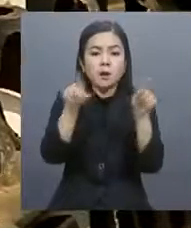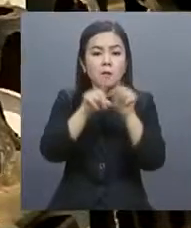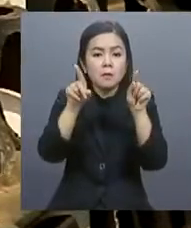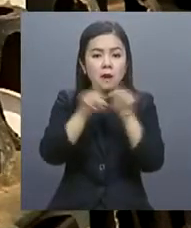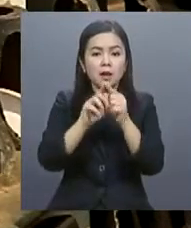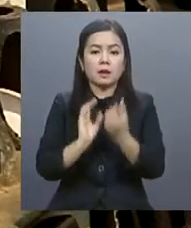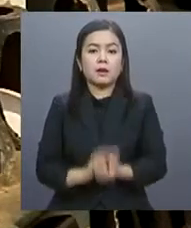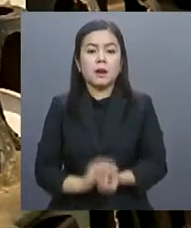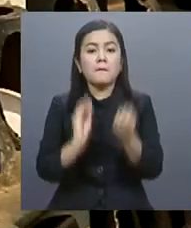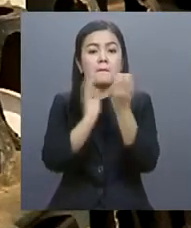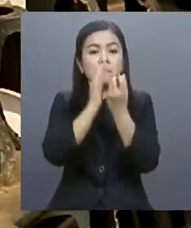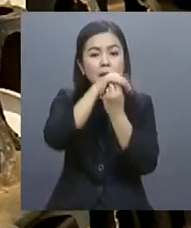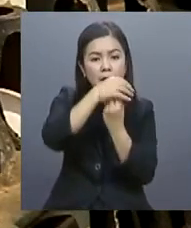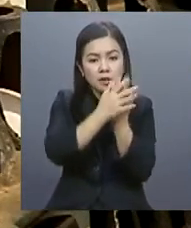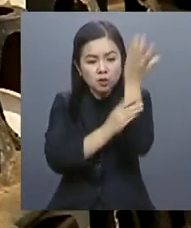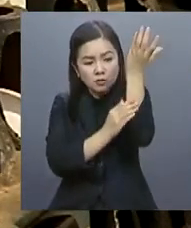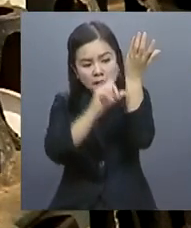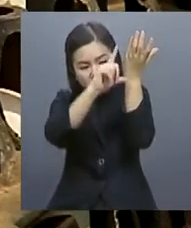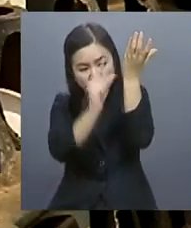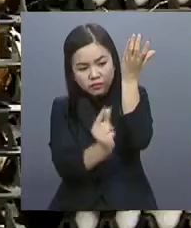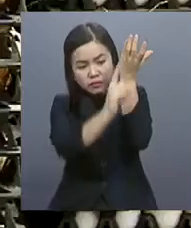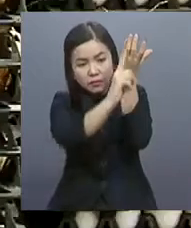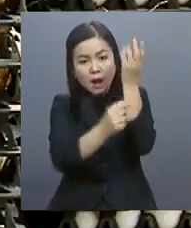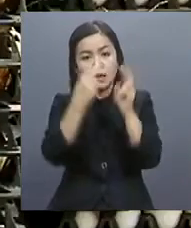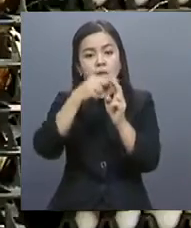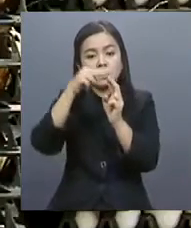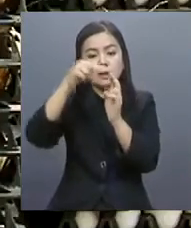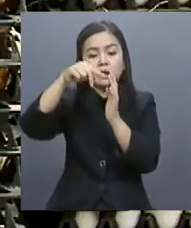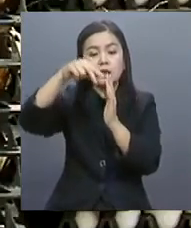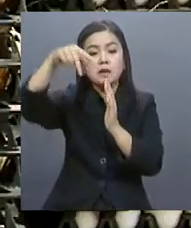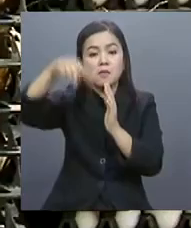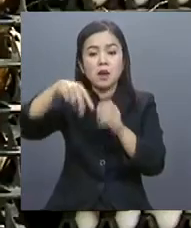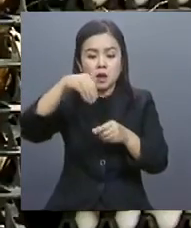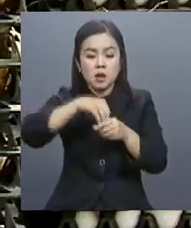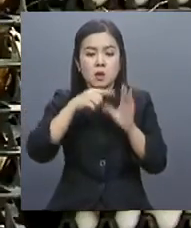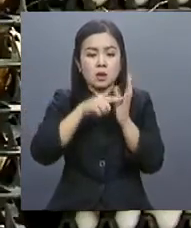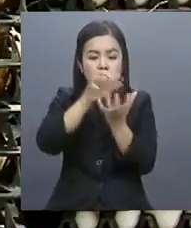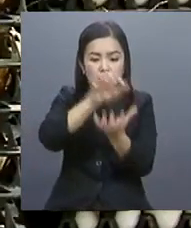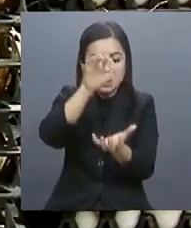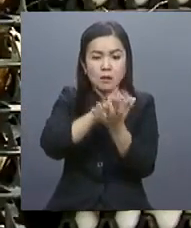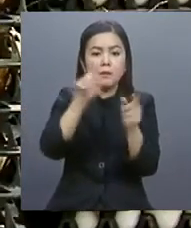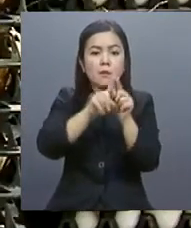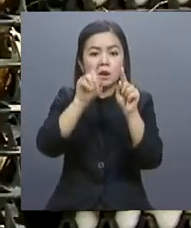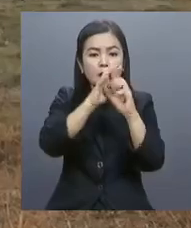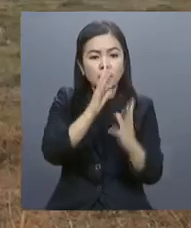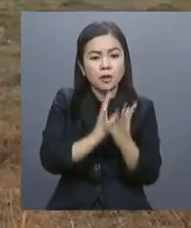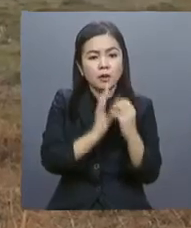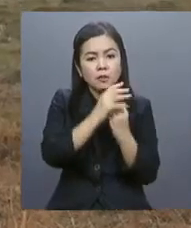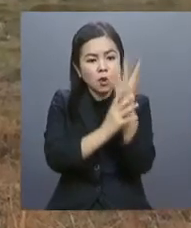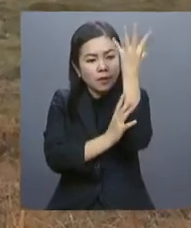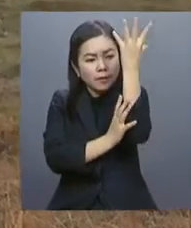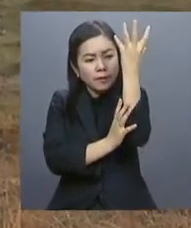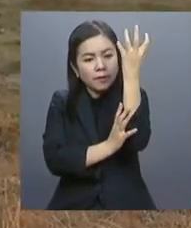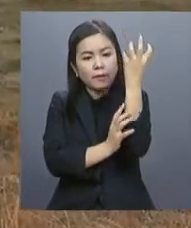าต้นเพกาในตำบลกลางดงอำเภอเมืองพิจิตรนะคะที่มีลำต้นเริ่มเหี่ยวเฉา